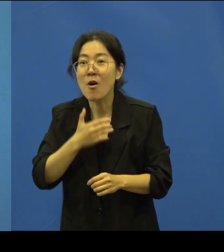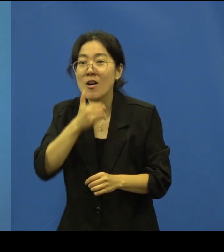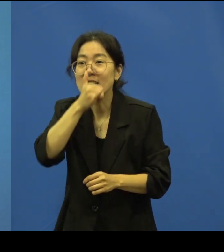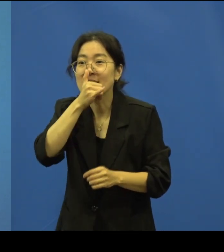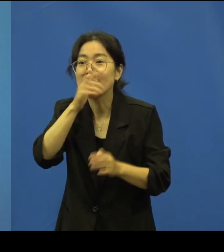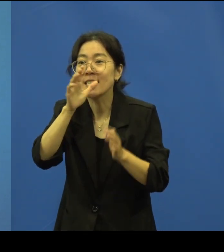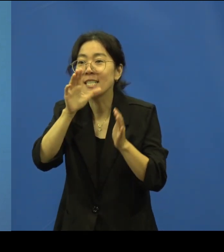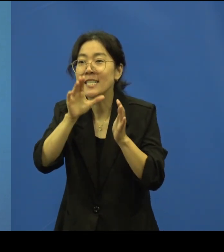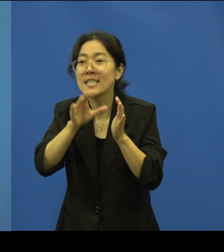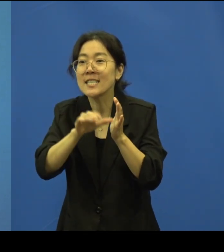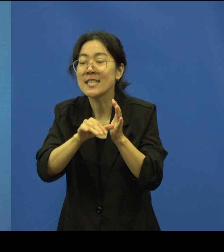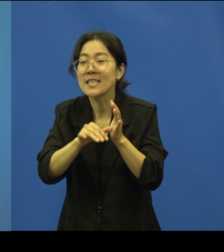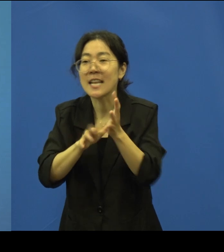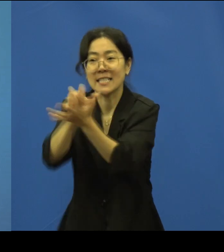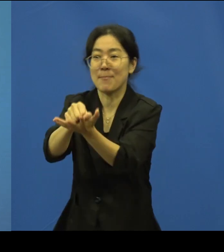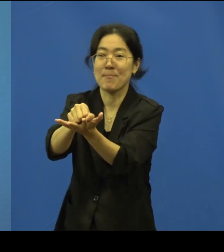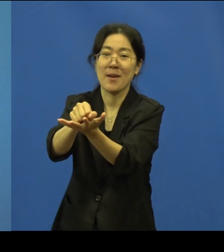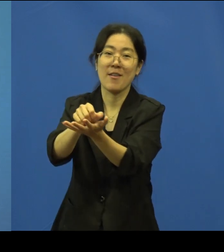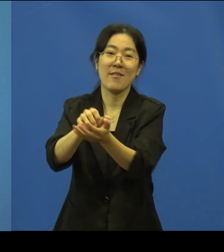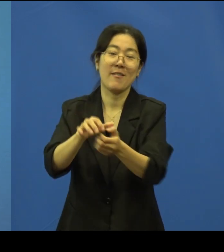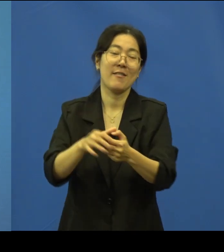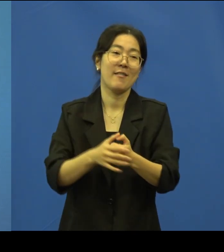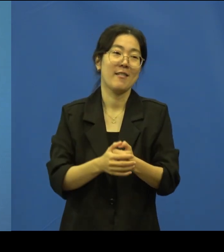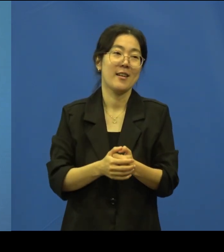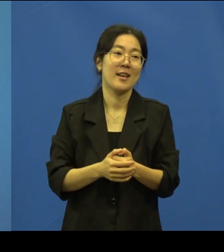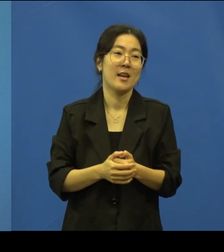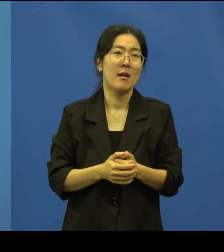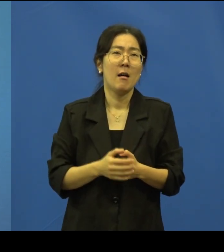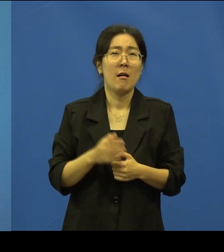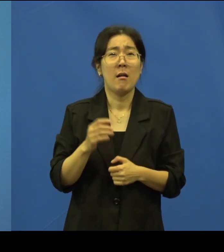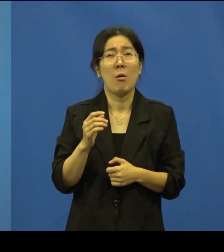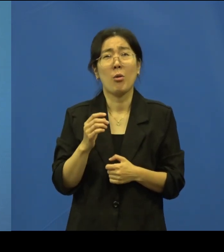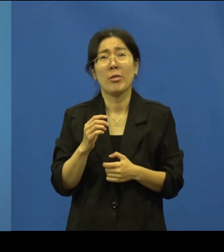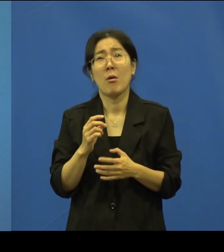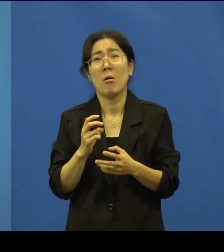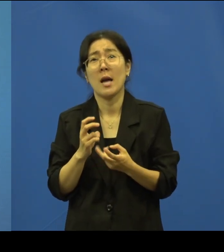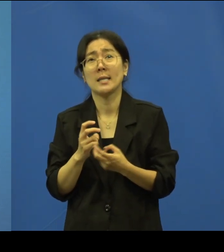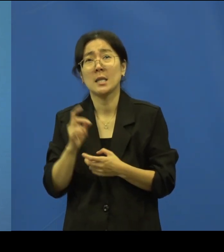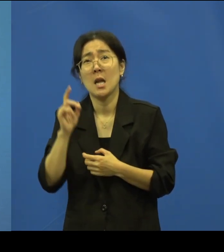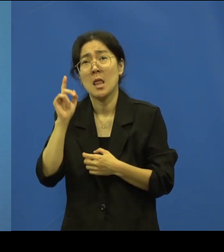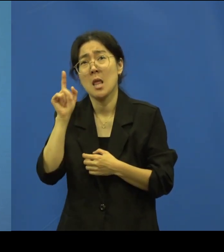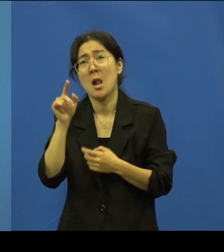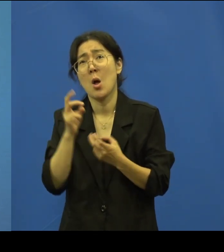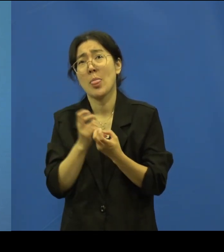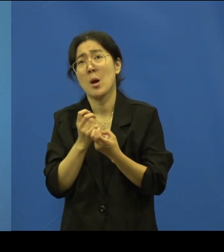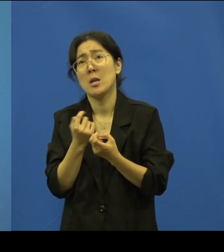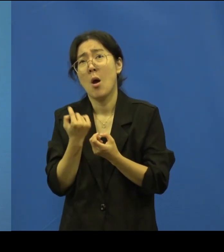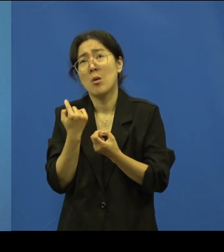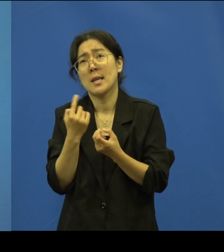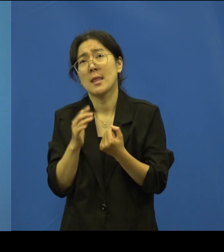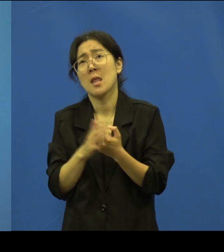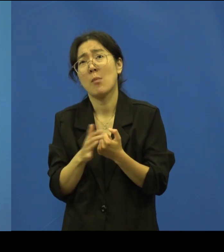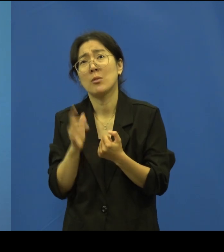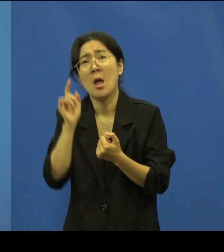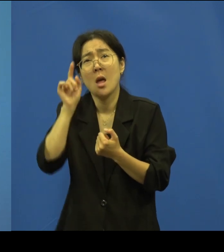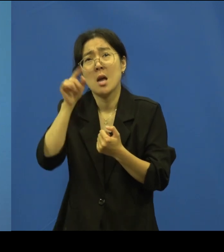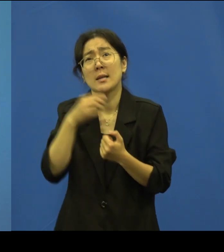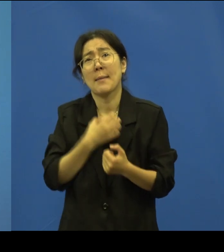않은 일 걱정하다가, 그러다가 지금이라고 하는 오늘을 대강대강 살아서